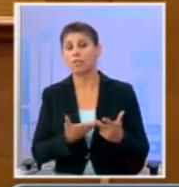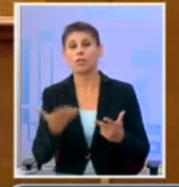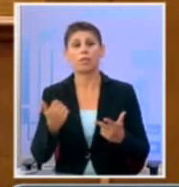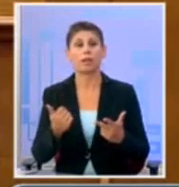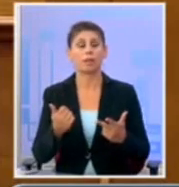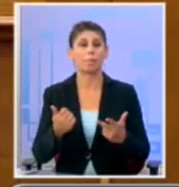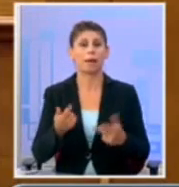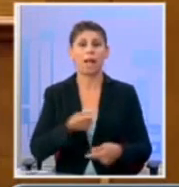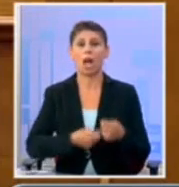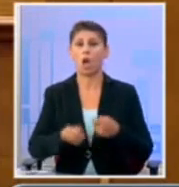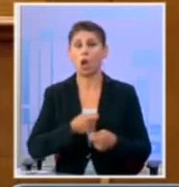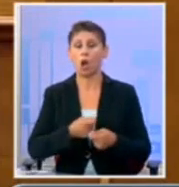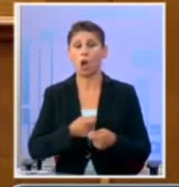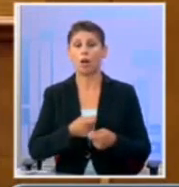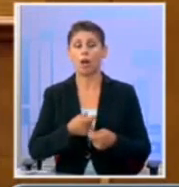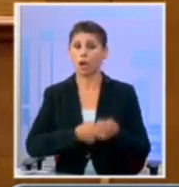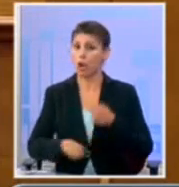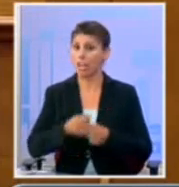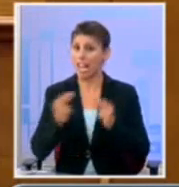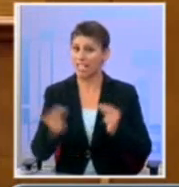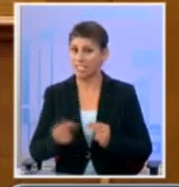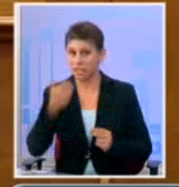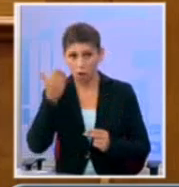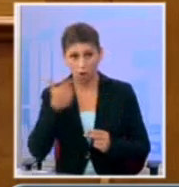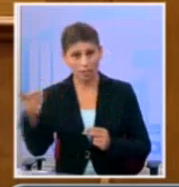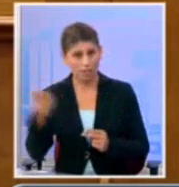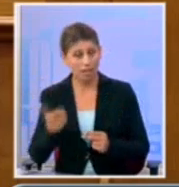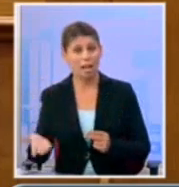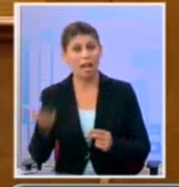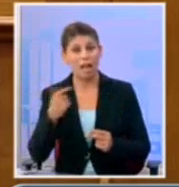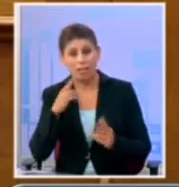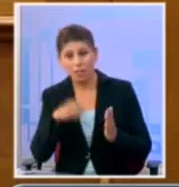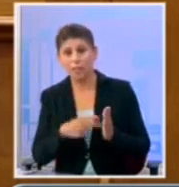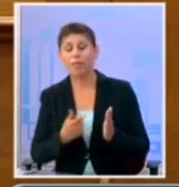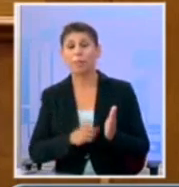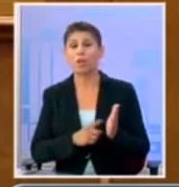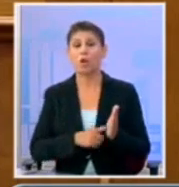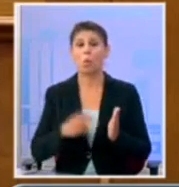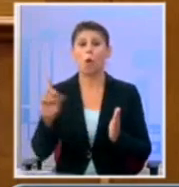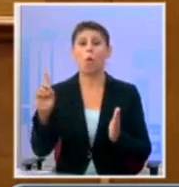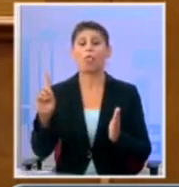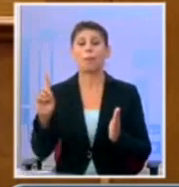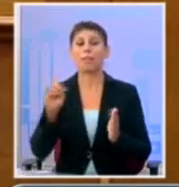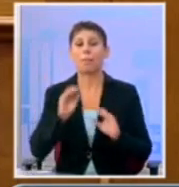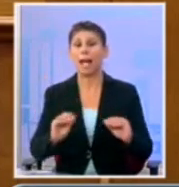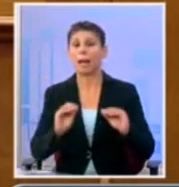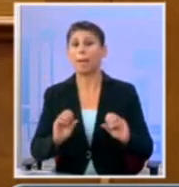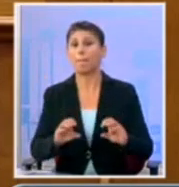λύση για τα κόκκινα δάνεια. Δεν πρόσεξε ότι δεν υπάρχει ο νόμος Διαμαντοπούλου για την εκπαίδευση.